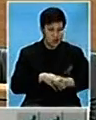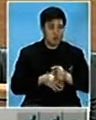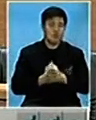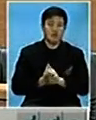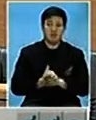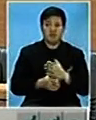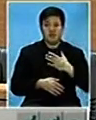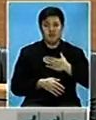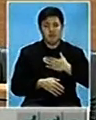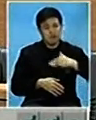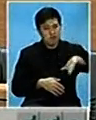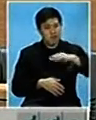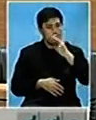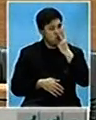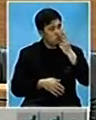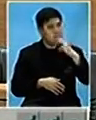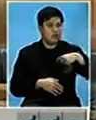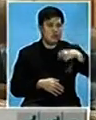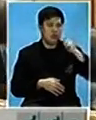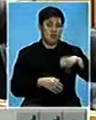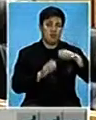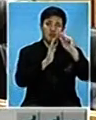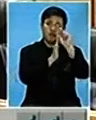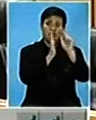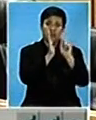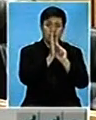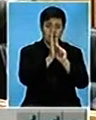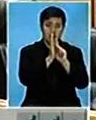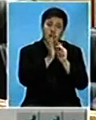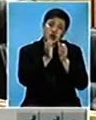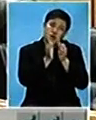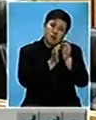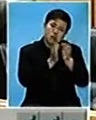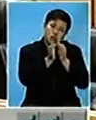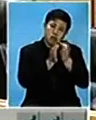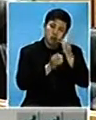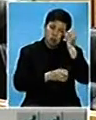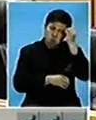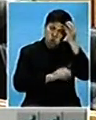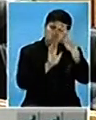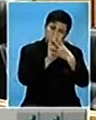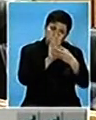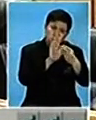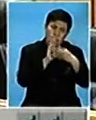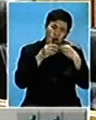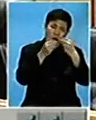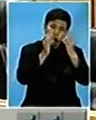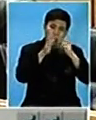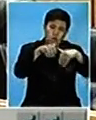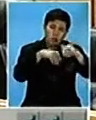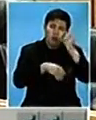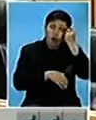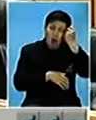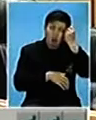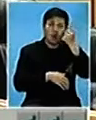ๆเราอยากเห็นศาลรัฐธรรมนูญให้ความรู้ความเข้าใจที่ประชาชนจะสามารถเข้าใจ